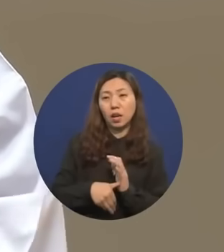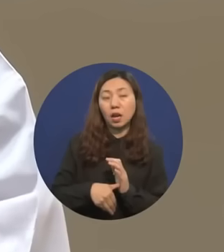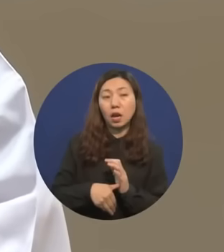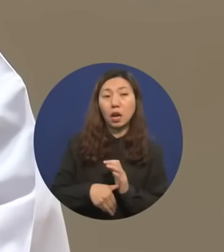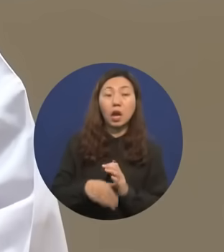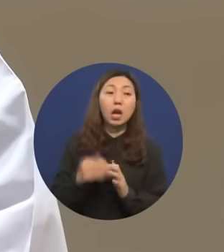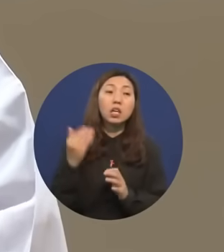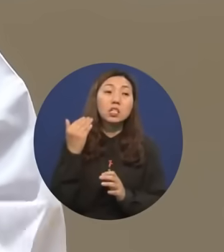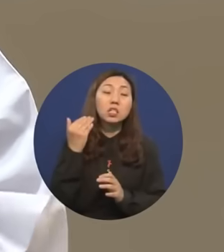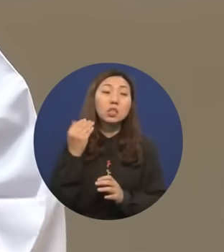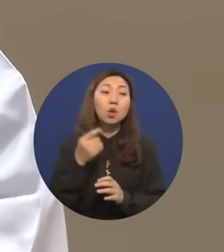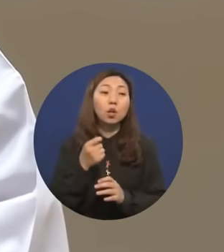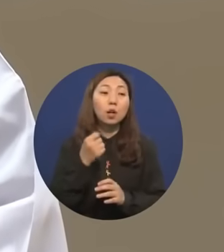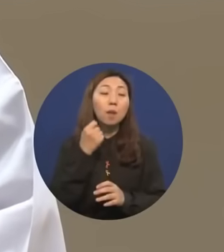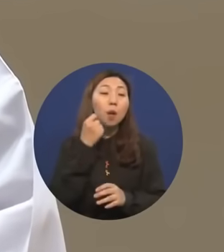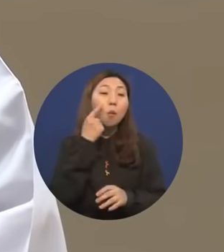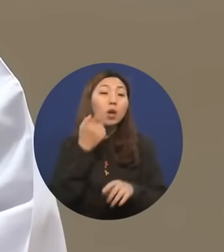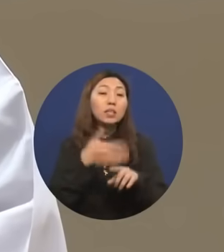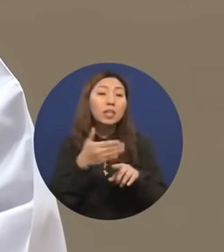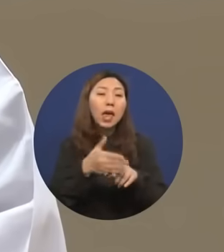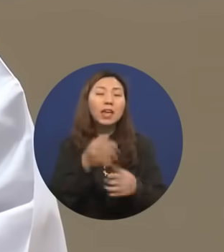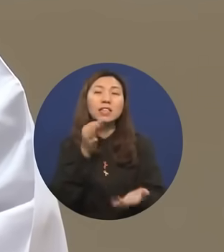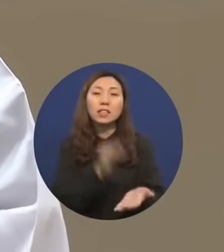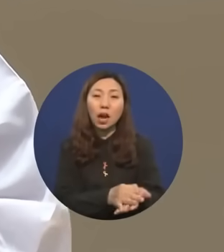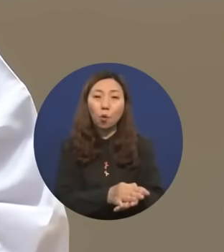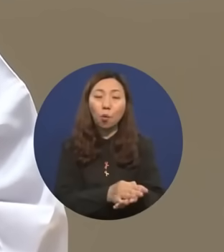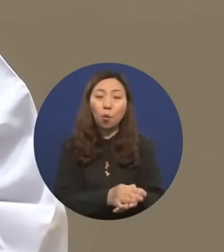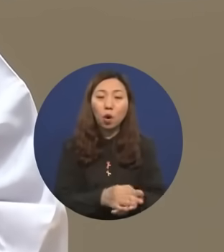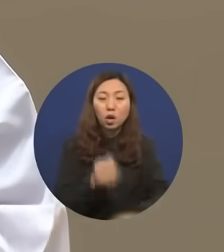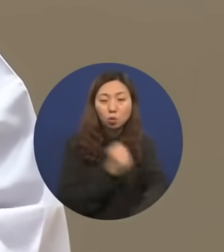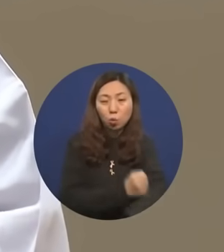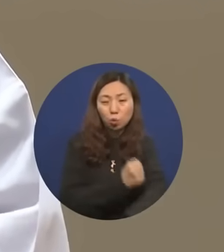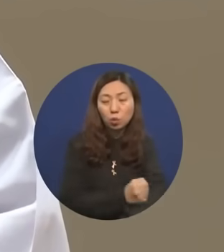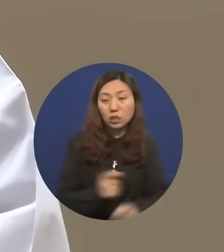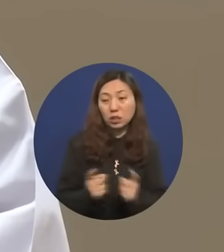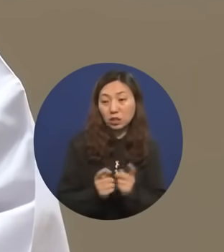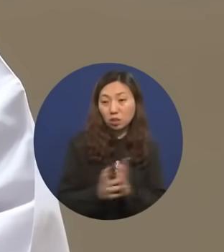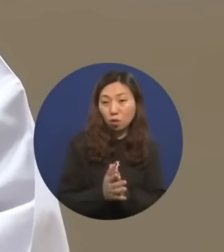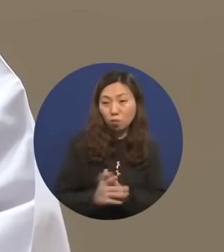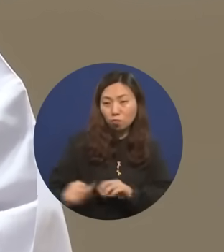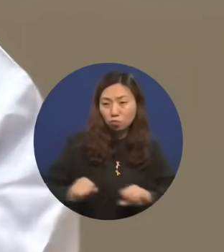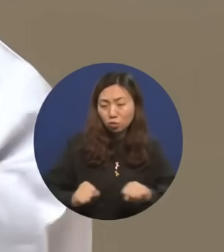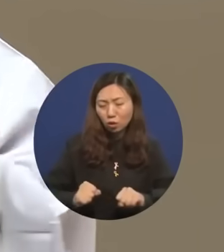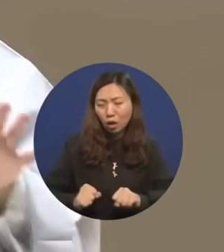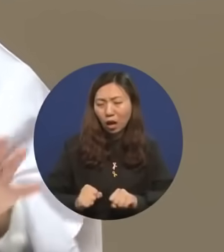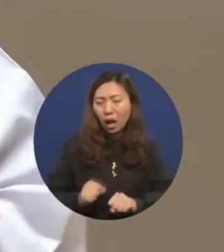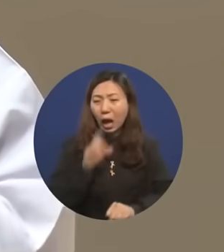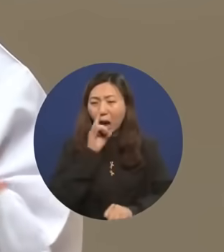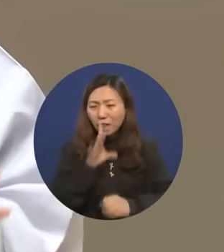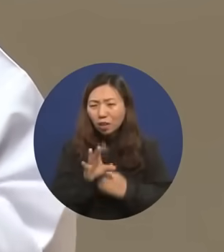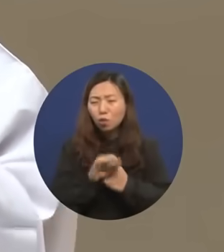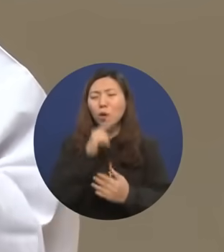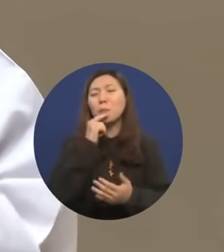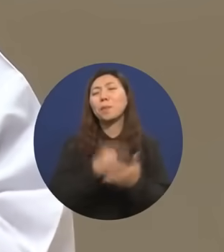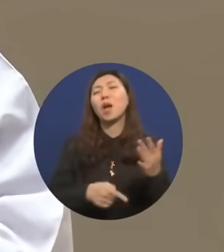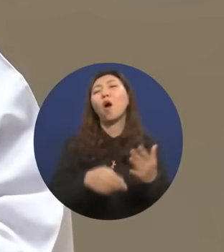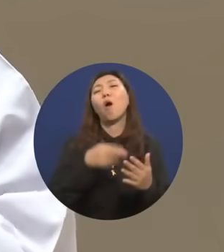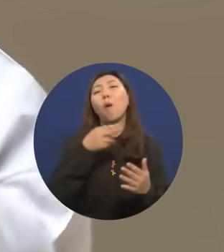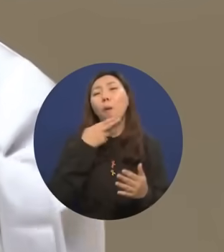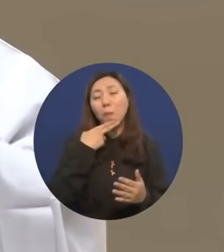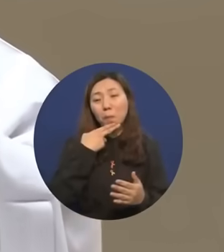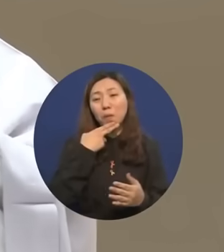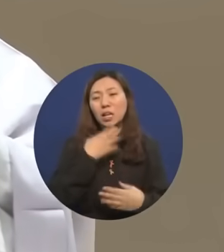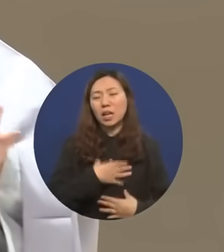적고 그다음 노동력도 자기가 대응을 하고 안 돼도 손해날 거 별로 없고 이런 안전을